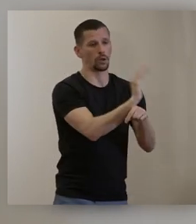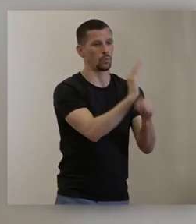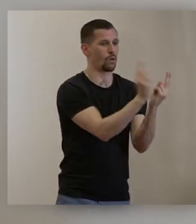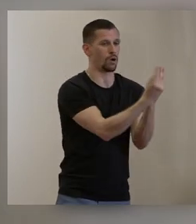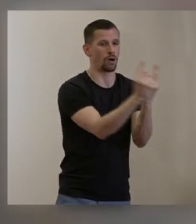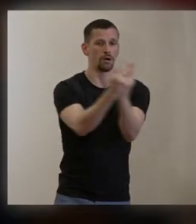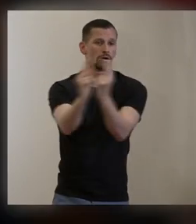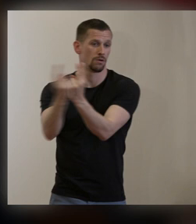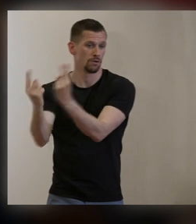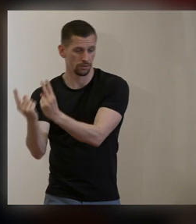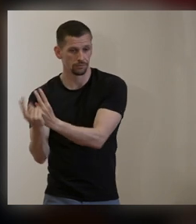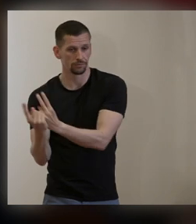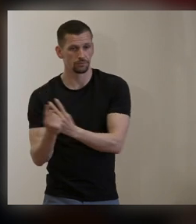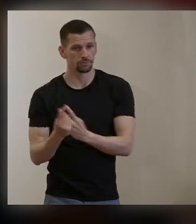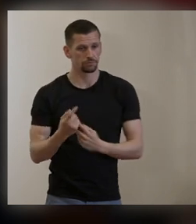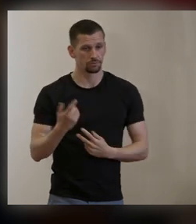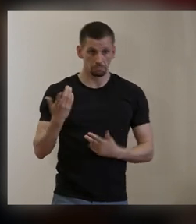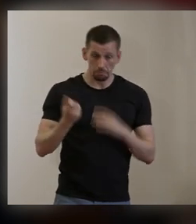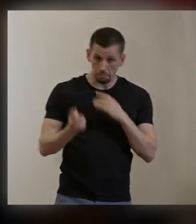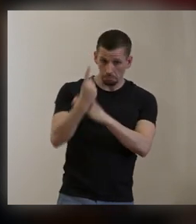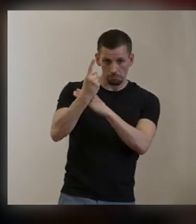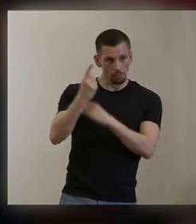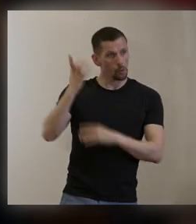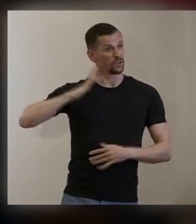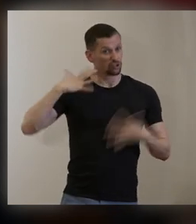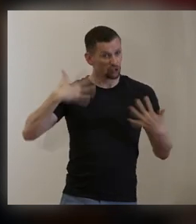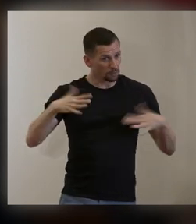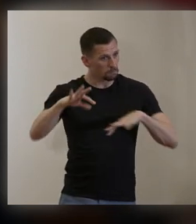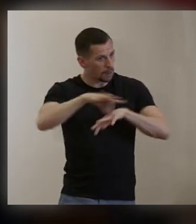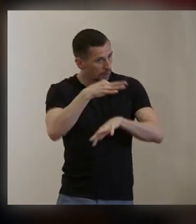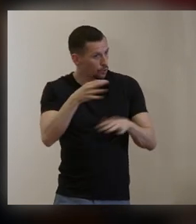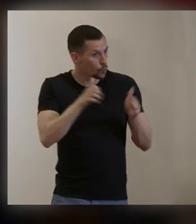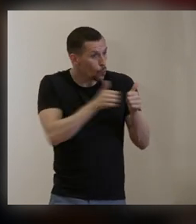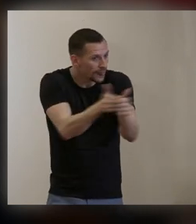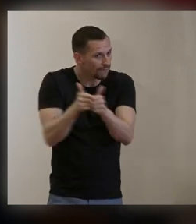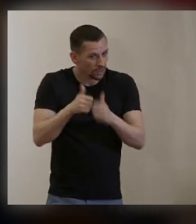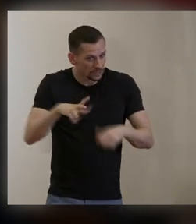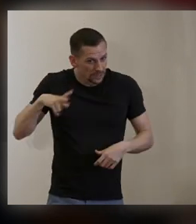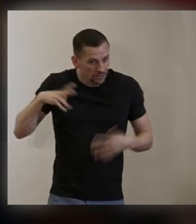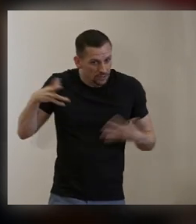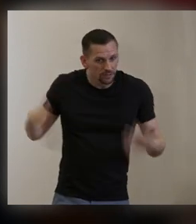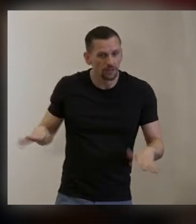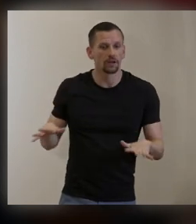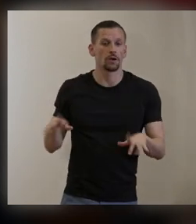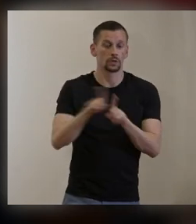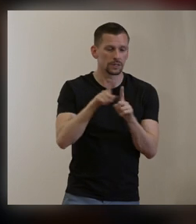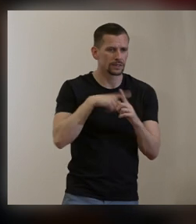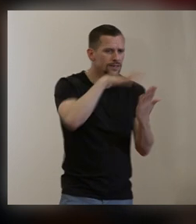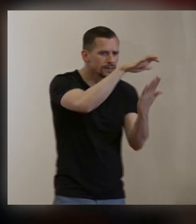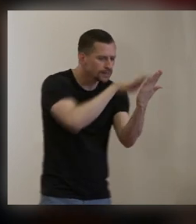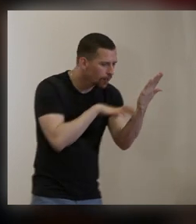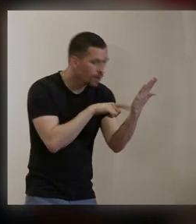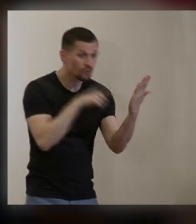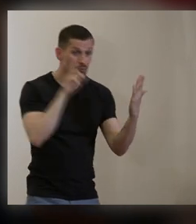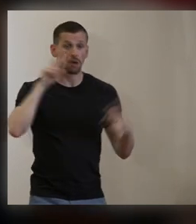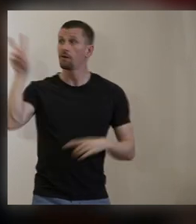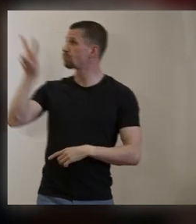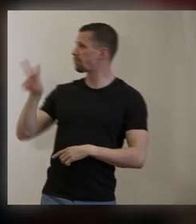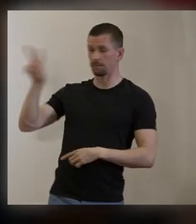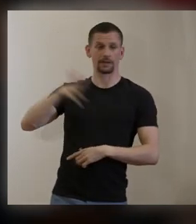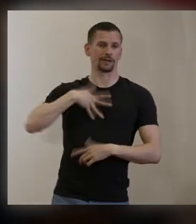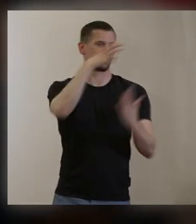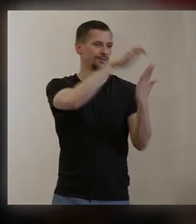voilà. Et je l'ai découvert en relisant la légende, parce que je pensais que c'était les amis du